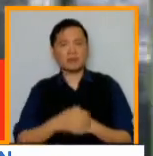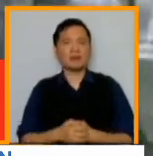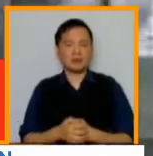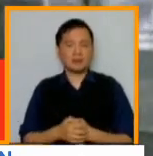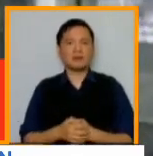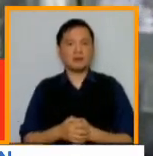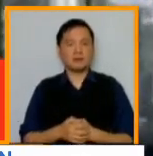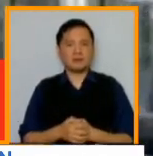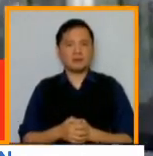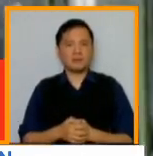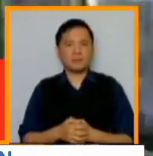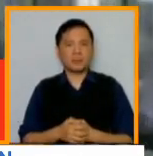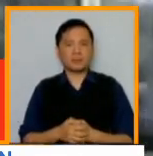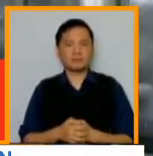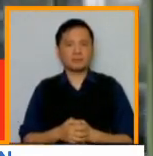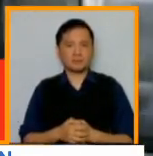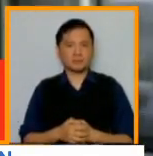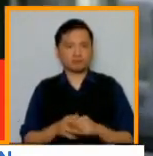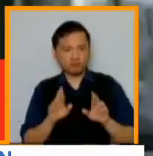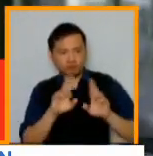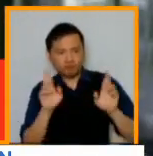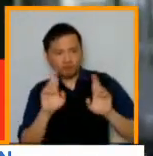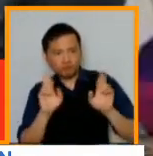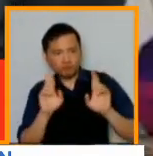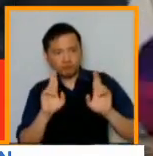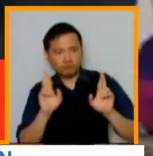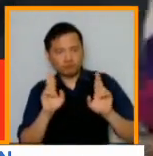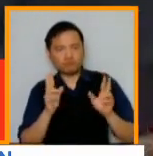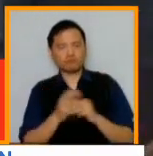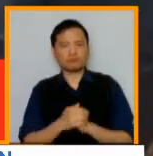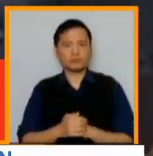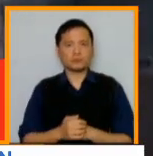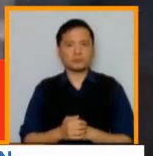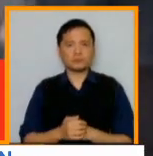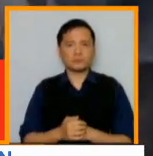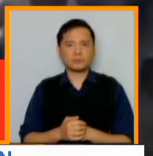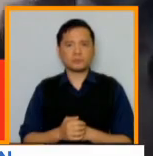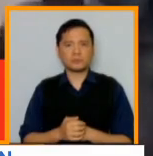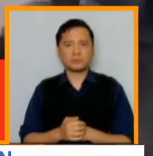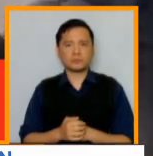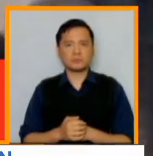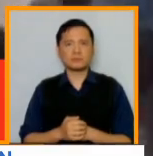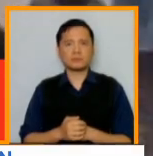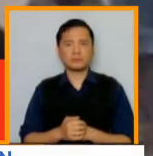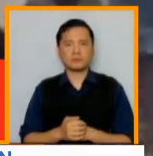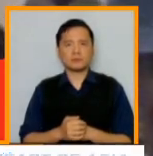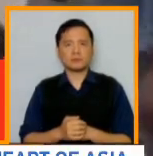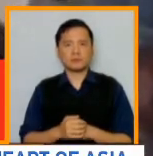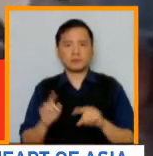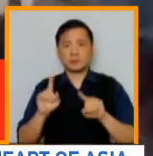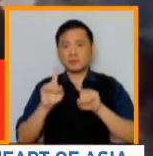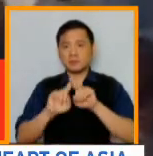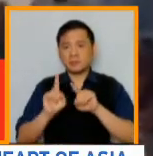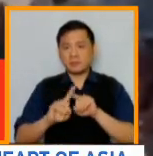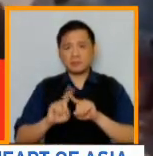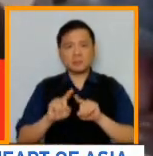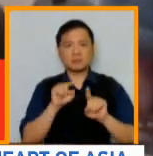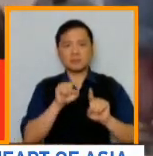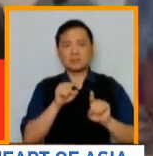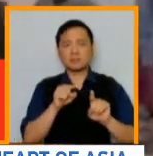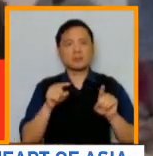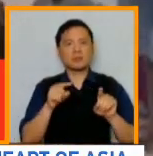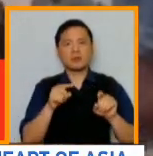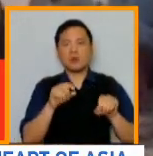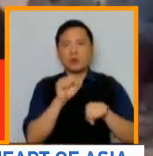Bagyong Odette. Nagkaroon din po ng mga suspension, yung automatic suspension of maritime activities and inter-island